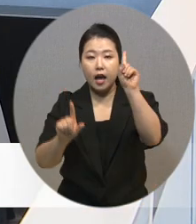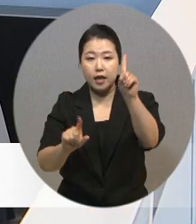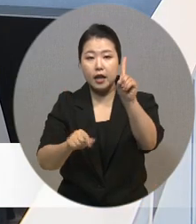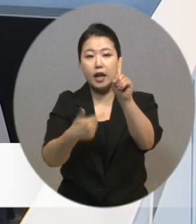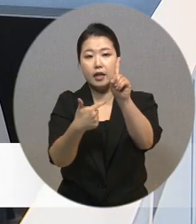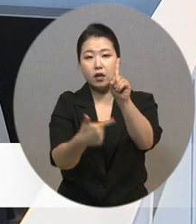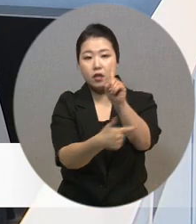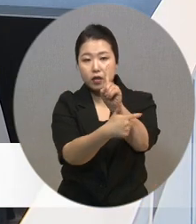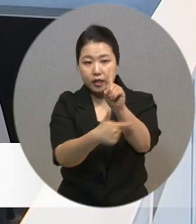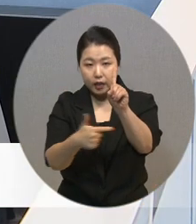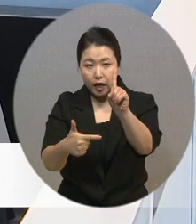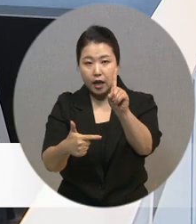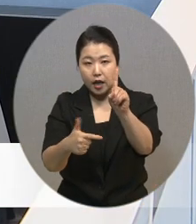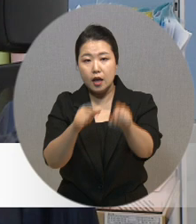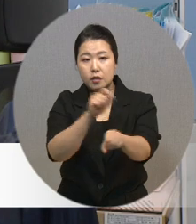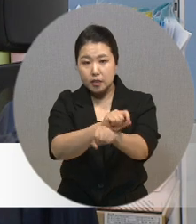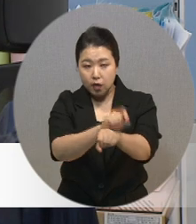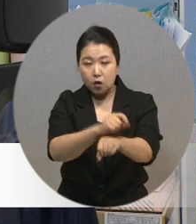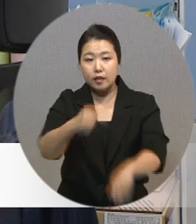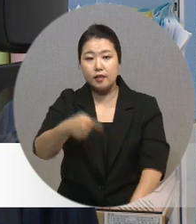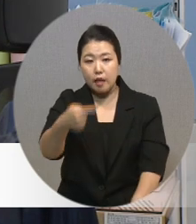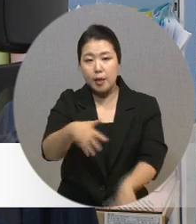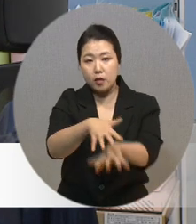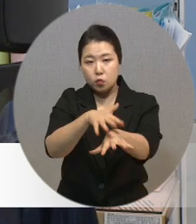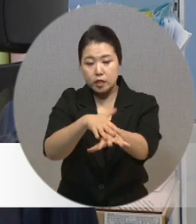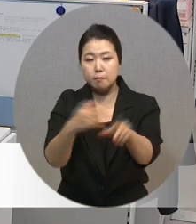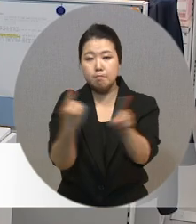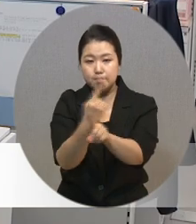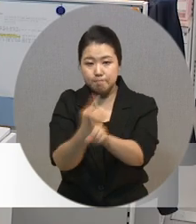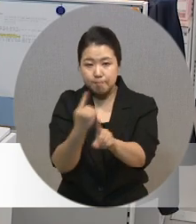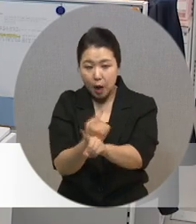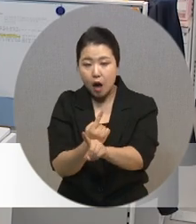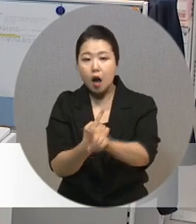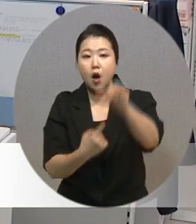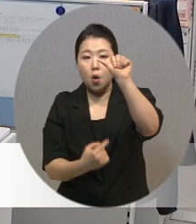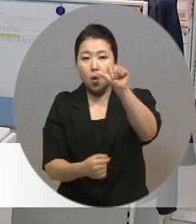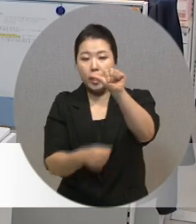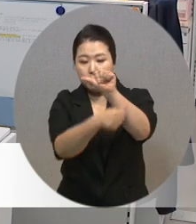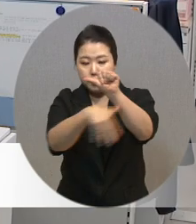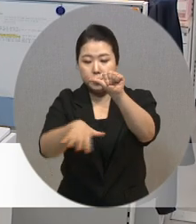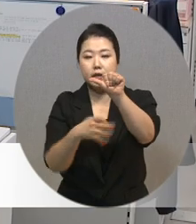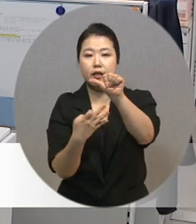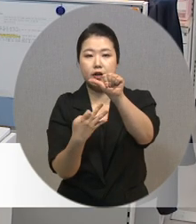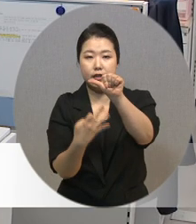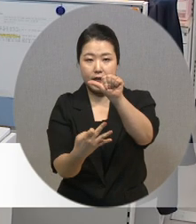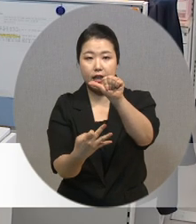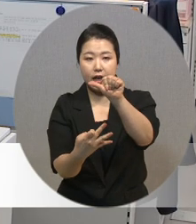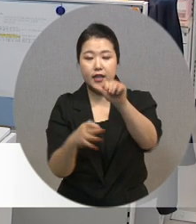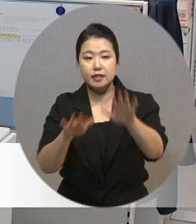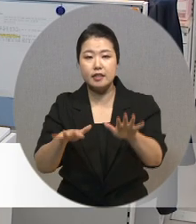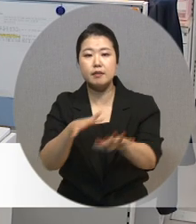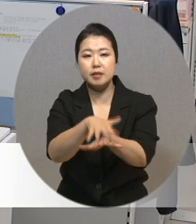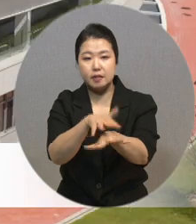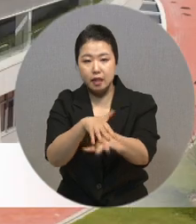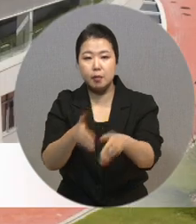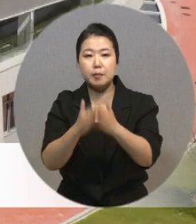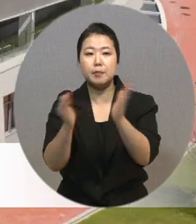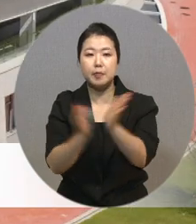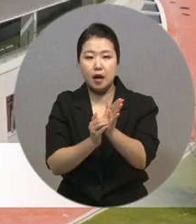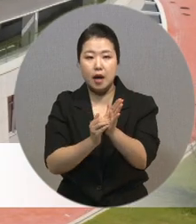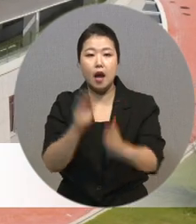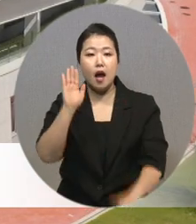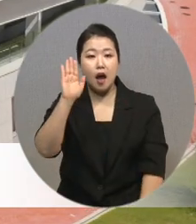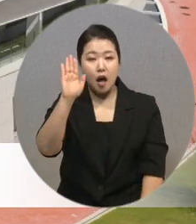부서의 동부지역 본부를 거쳐 조직 개편을 통해 5국 14개 부서의 현체제를 갖추게 됐습니다